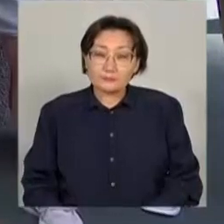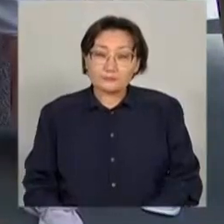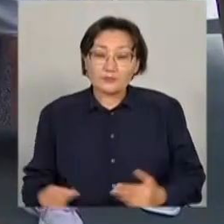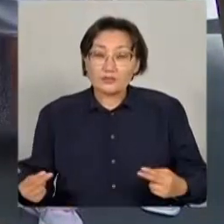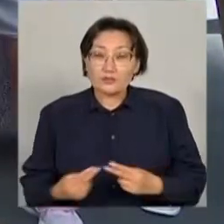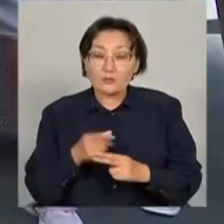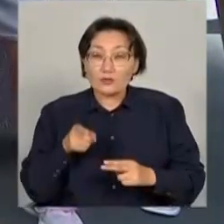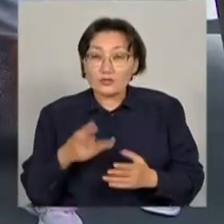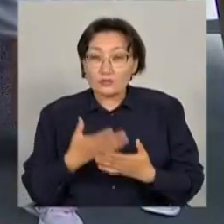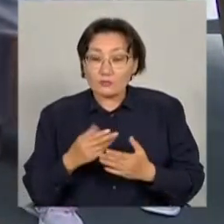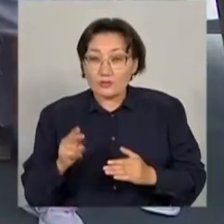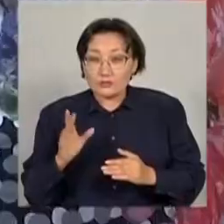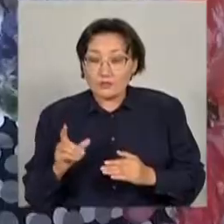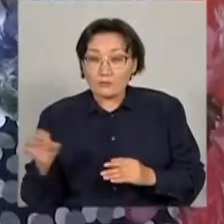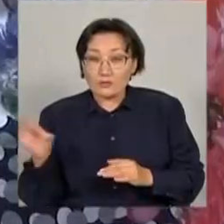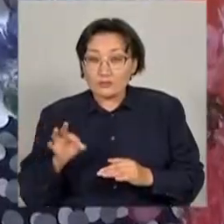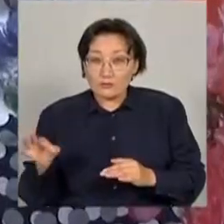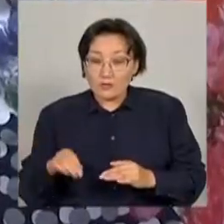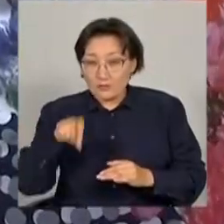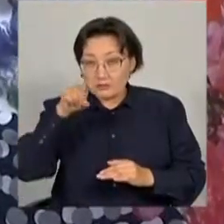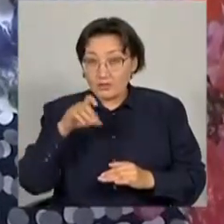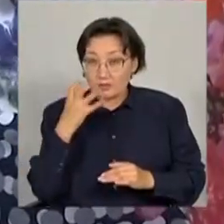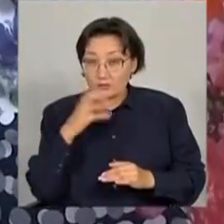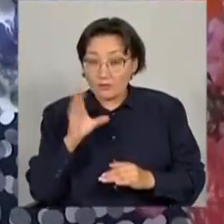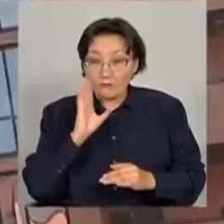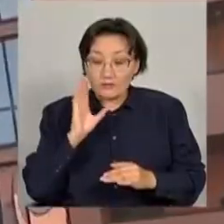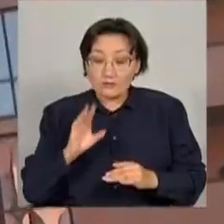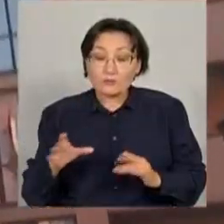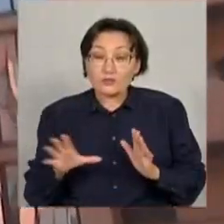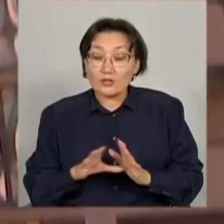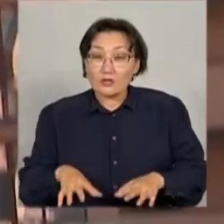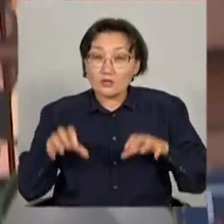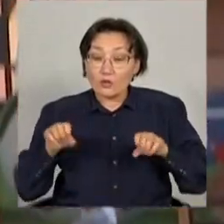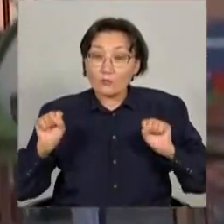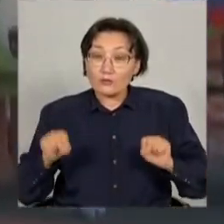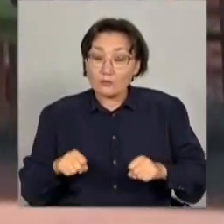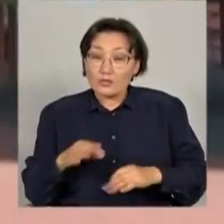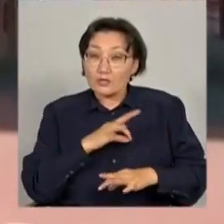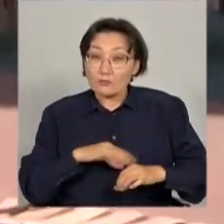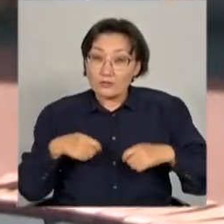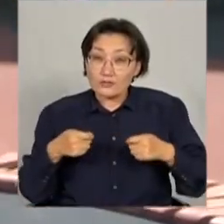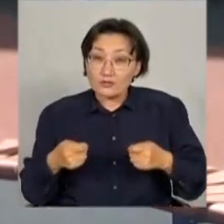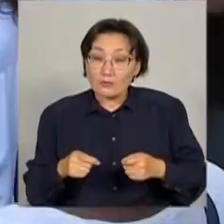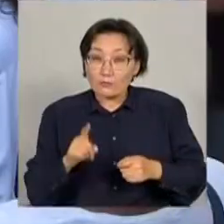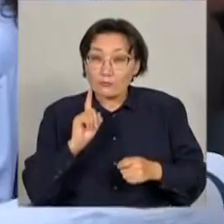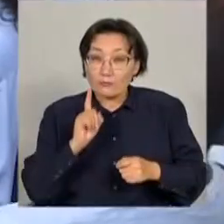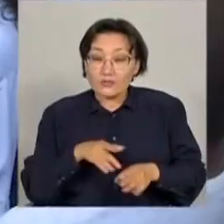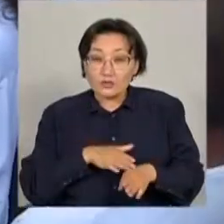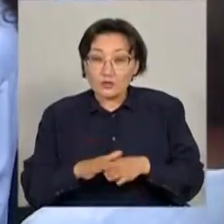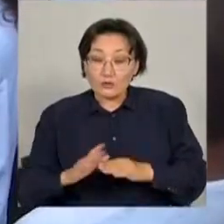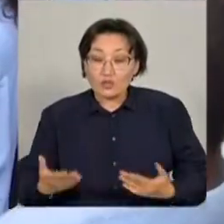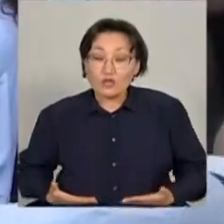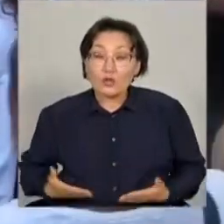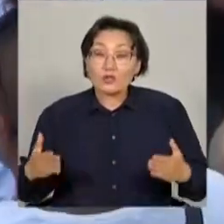Астанада мыңға жуық пәтер бір мезетте ыстық су мен жарықтан ажыратылуы мүмкін. Қолданысқа берілгеніне бір жыл толмаған тұрғын